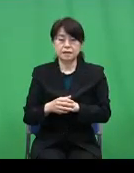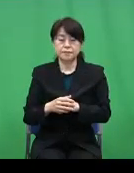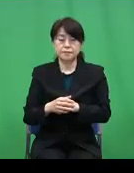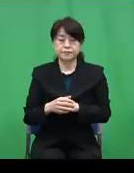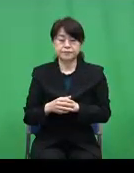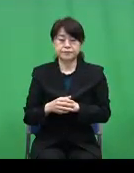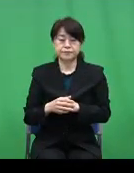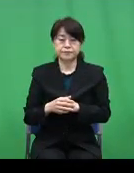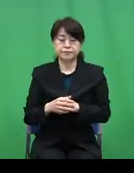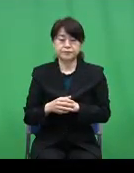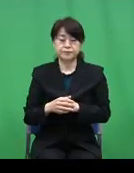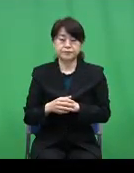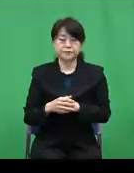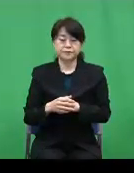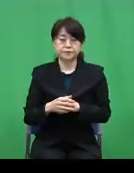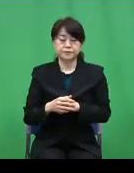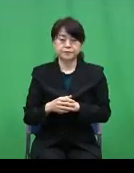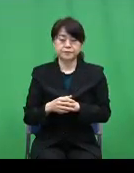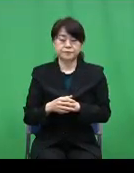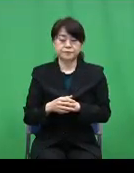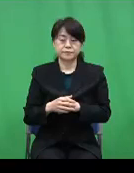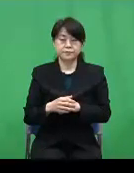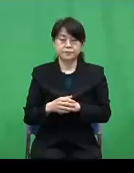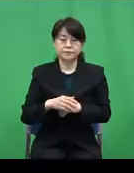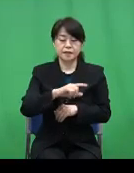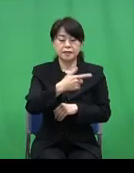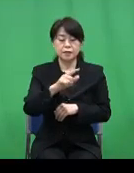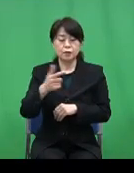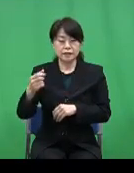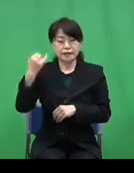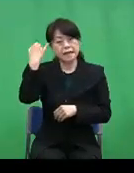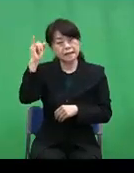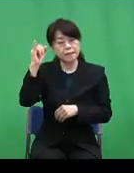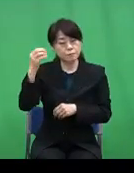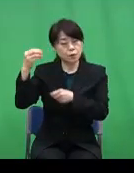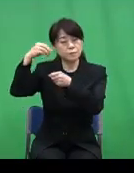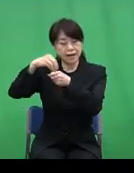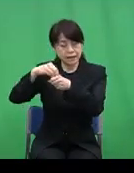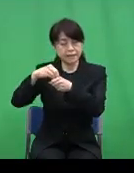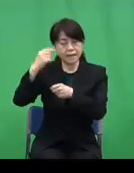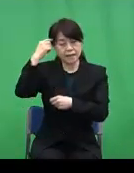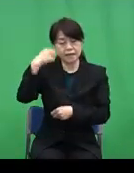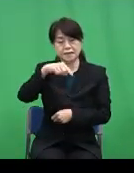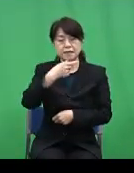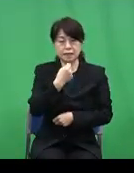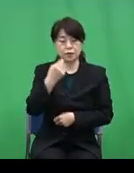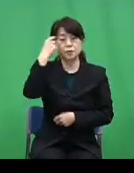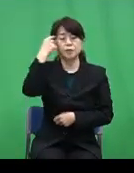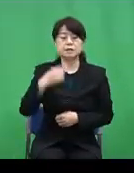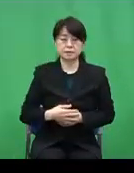は、いろんな、ご意見も踏まえて考えていきたいと、こういうふうに思っ